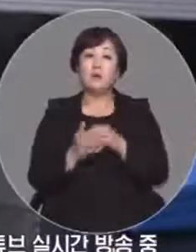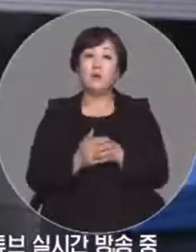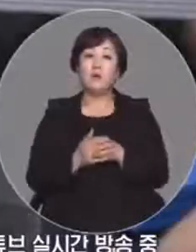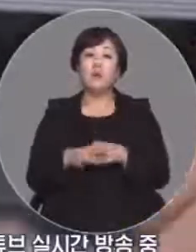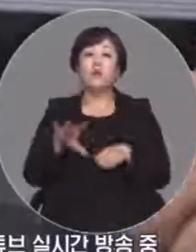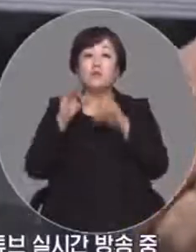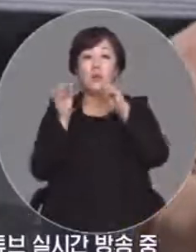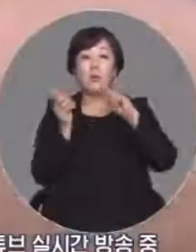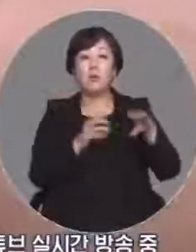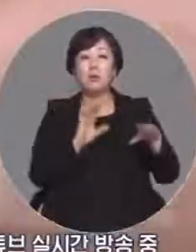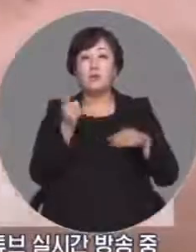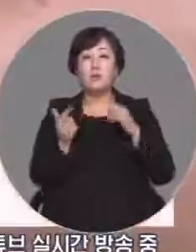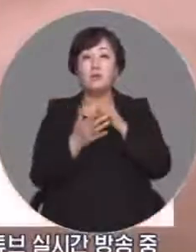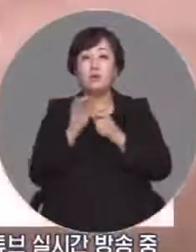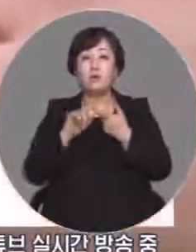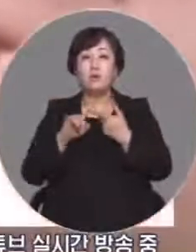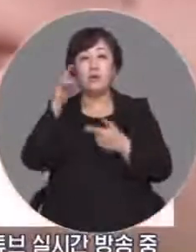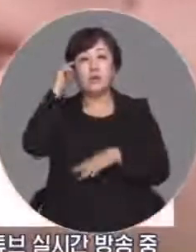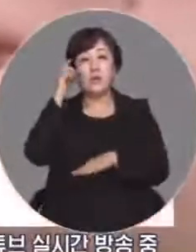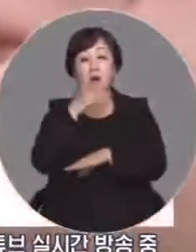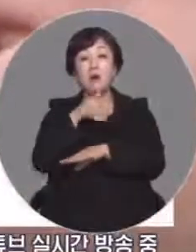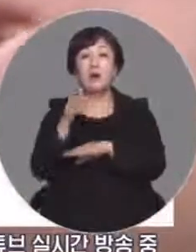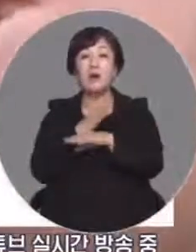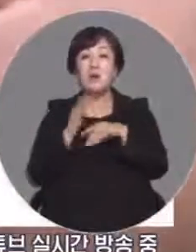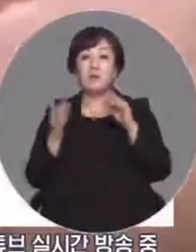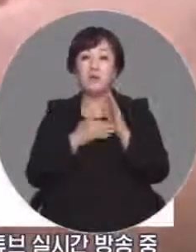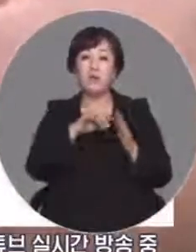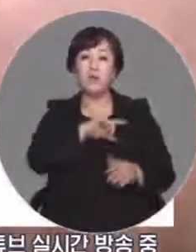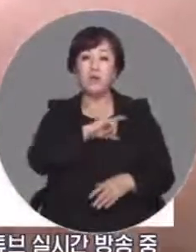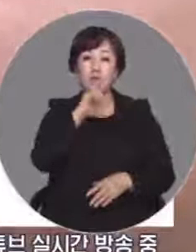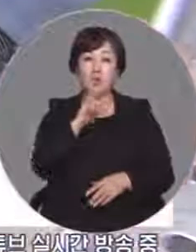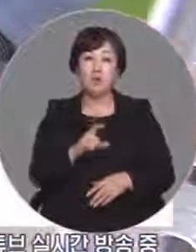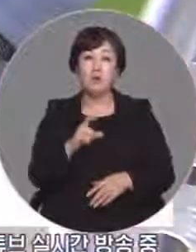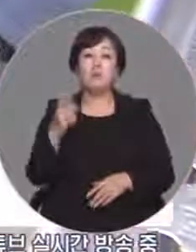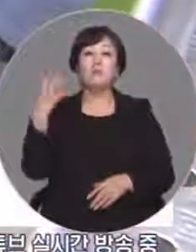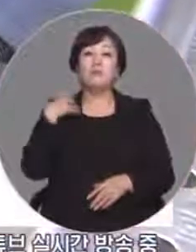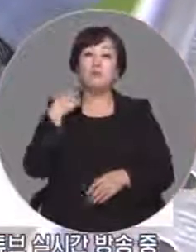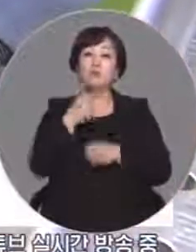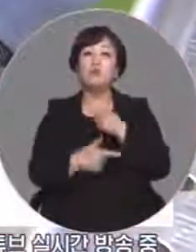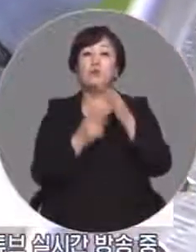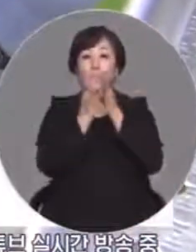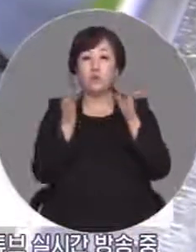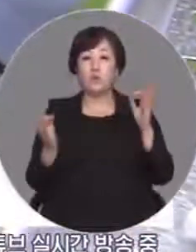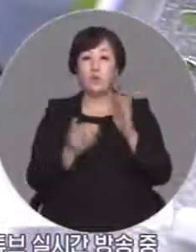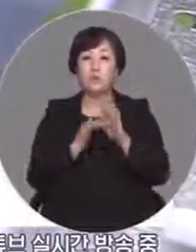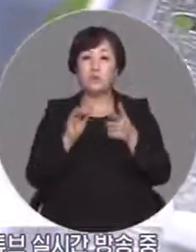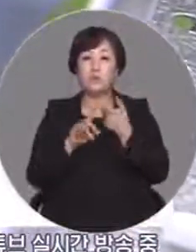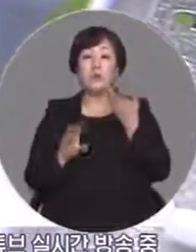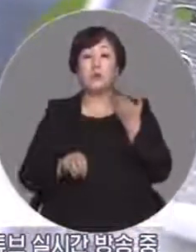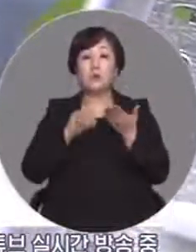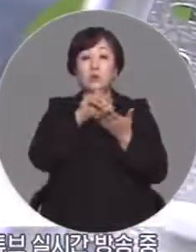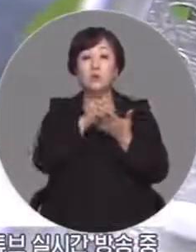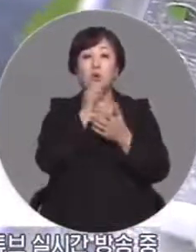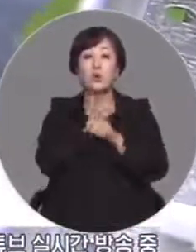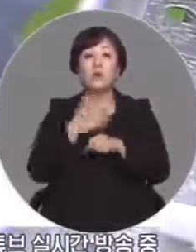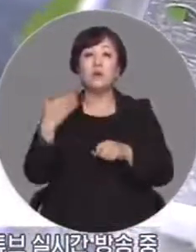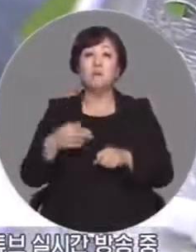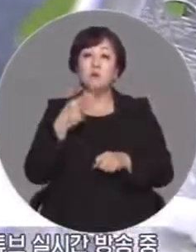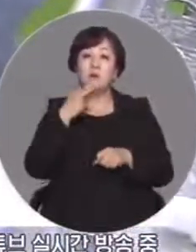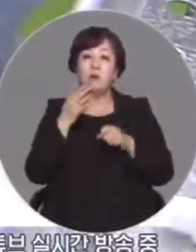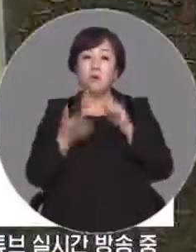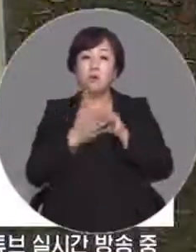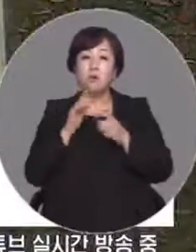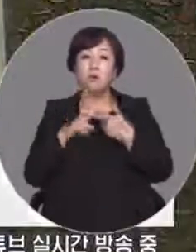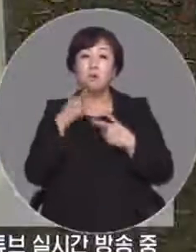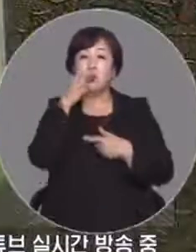애초에 버려지지 않도록 하는 것이 중요해 반려동물 등록을 의무화한 지도 6년. 등록률도 저조하지만 등록 여부에